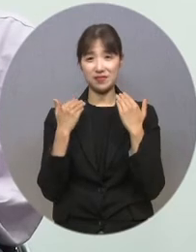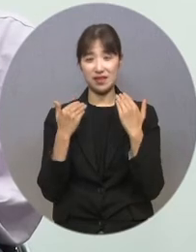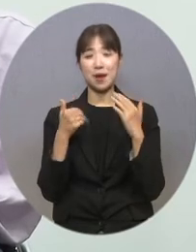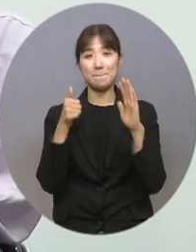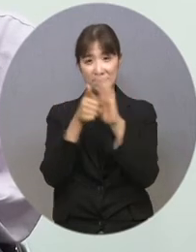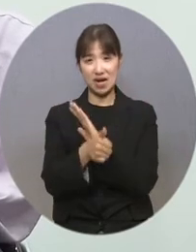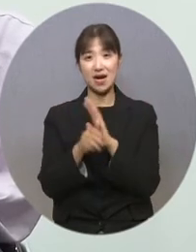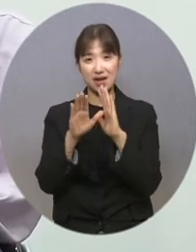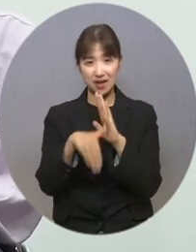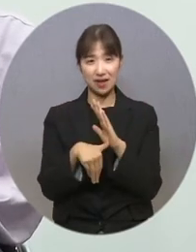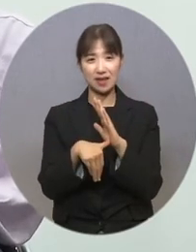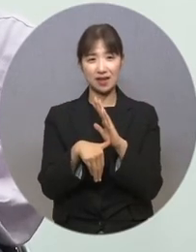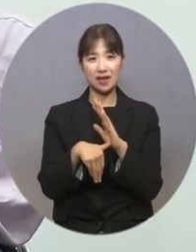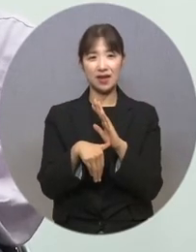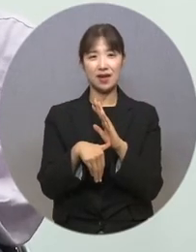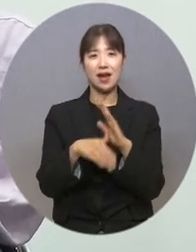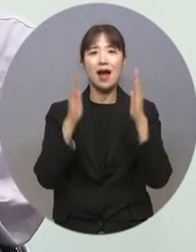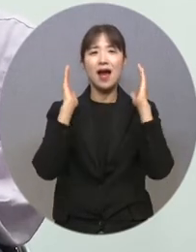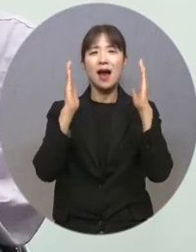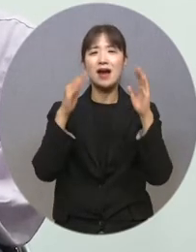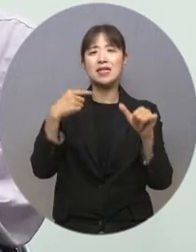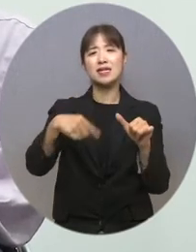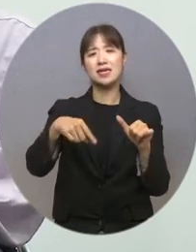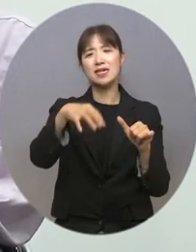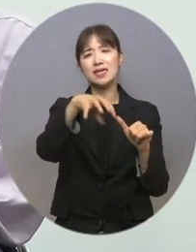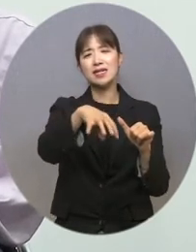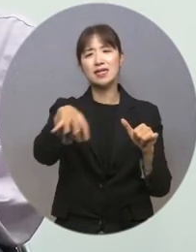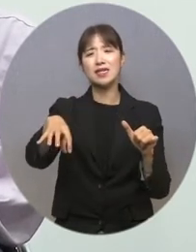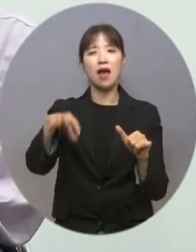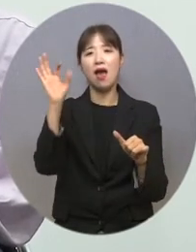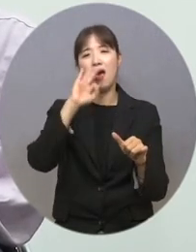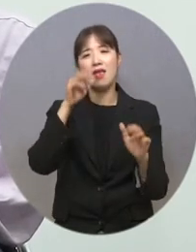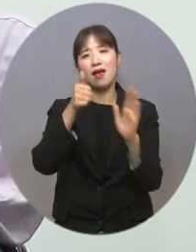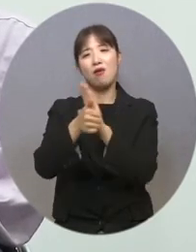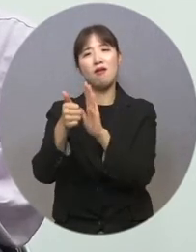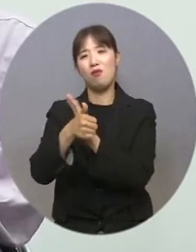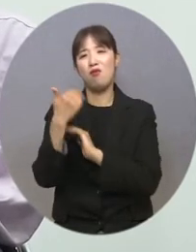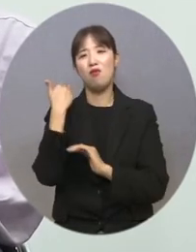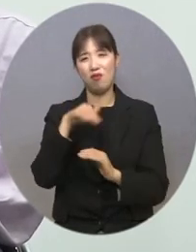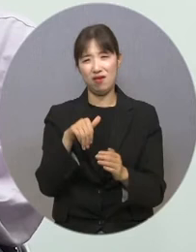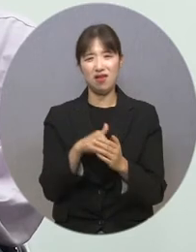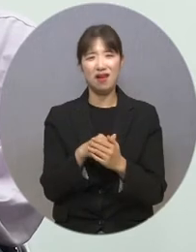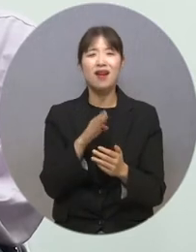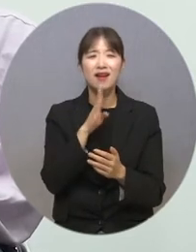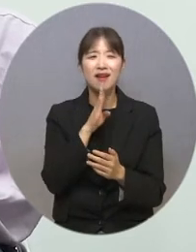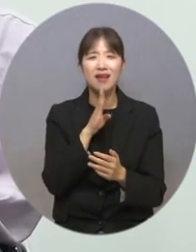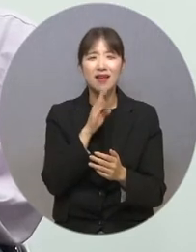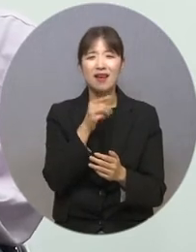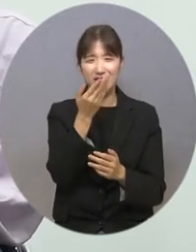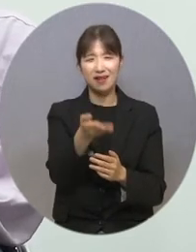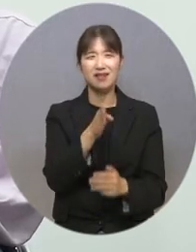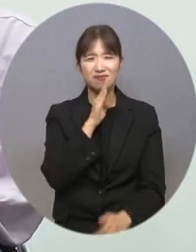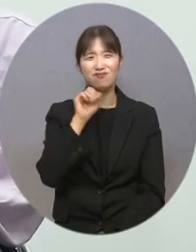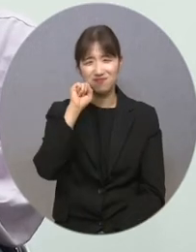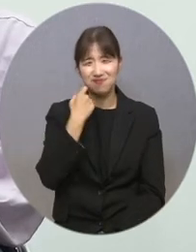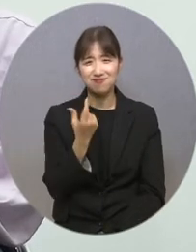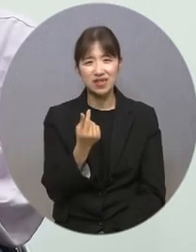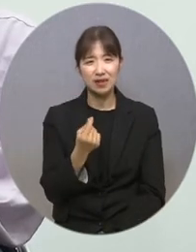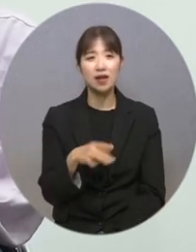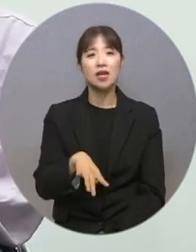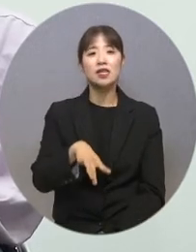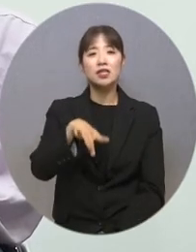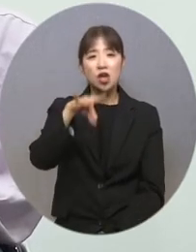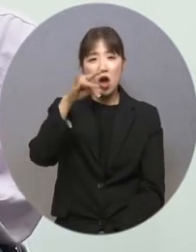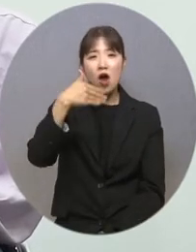갔을 때의 이제 강의실을 찾아 가는게 애들이 찾아도 싫어요 항상 어딘가 이제 사용하실 때 우리 부모님은 어려우시죠 처음